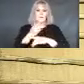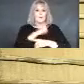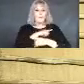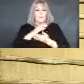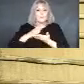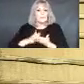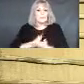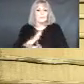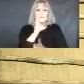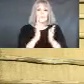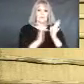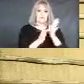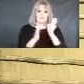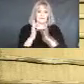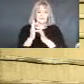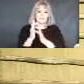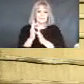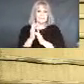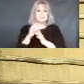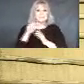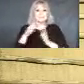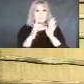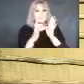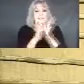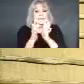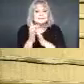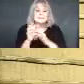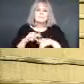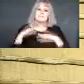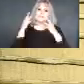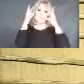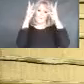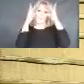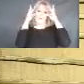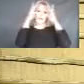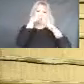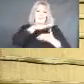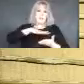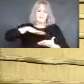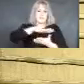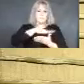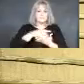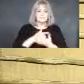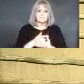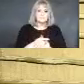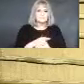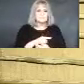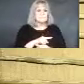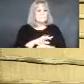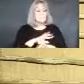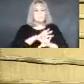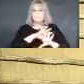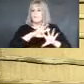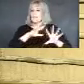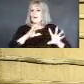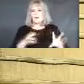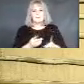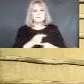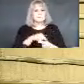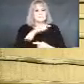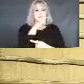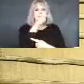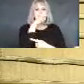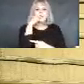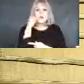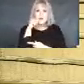goeie nuus. Hierdie wereld het een nieuwe koning en dit is Godse koninkryk wat bezig is om te kom. En in die gedeelte is dit alles